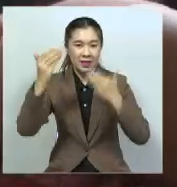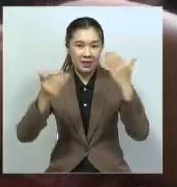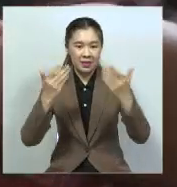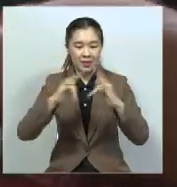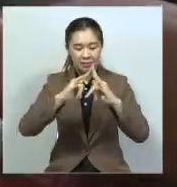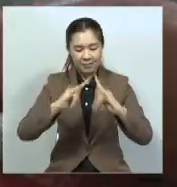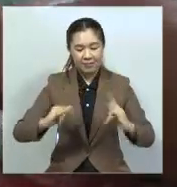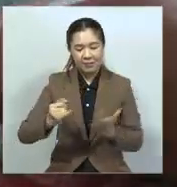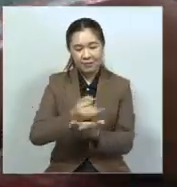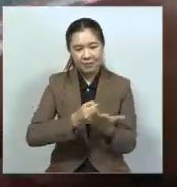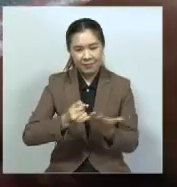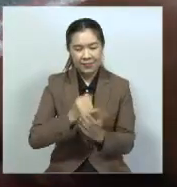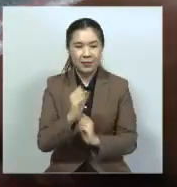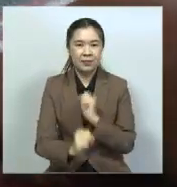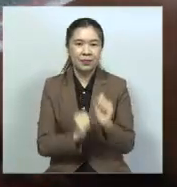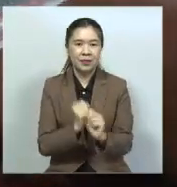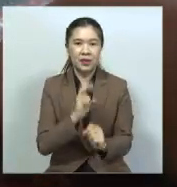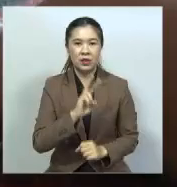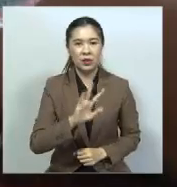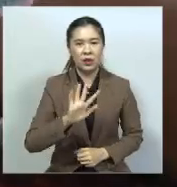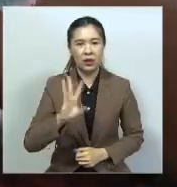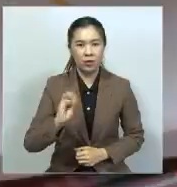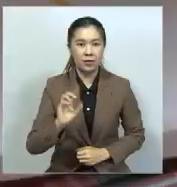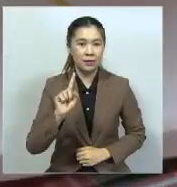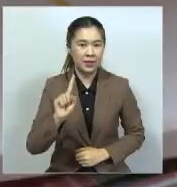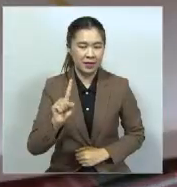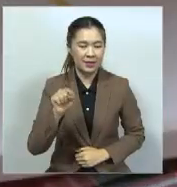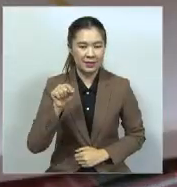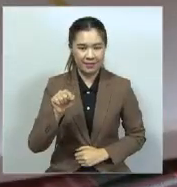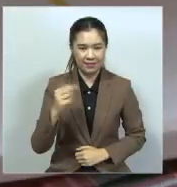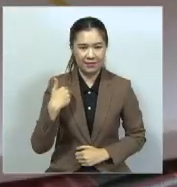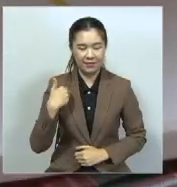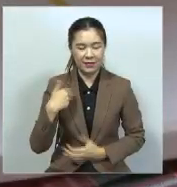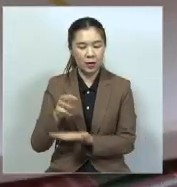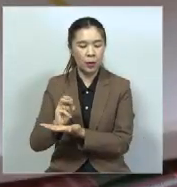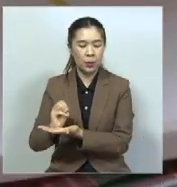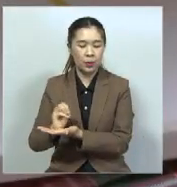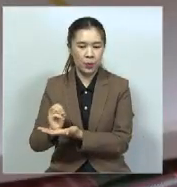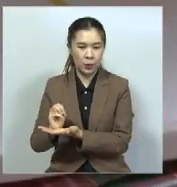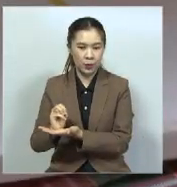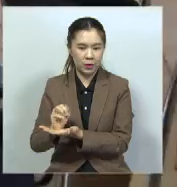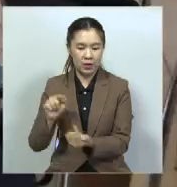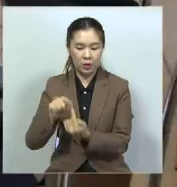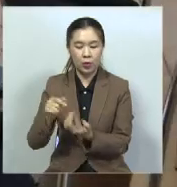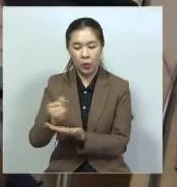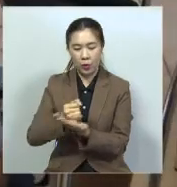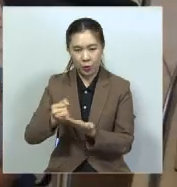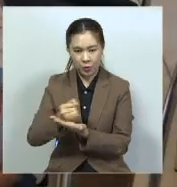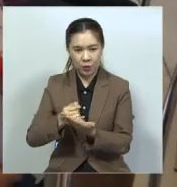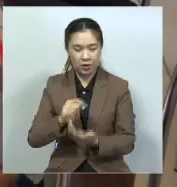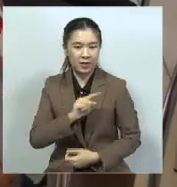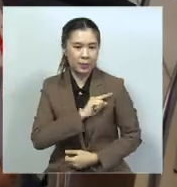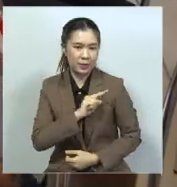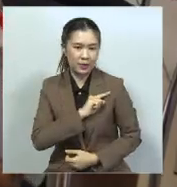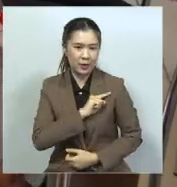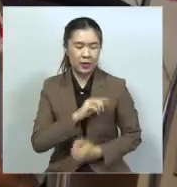มค่ายศิลปะเพื่อมวลมนุษย์ปี2561นะคะก็จัดขึ้นโดยมูลนิธิศิลปะเพื่อมวลมนุษย์ Art for